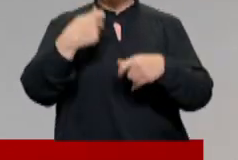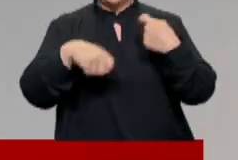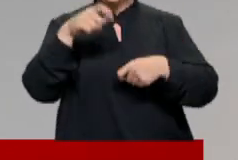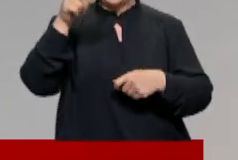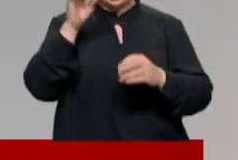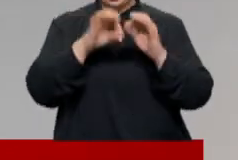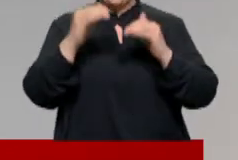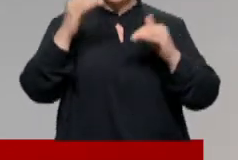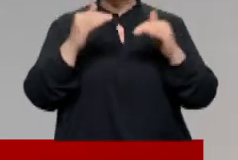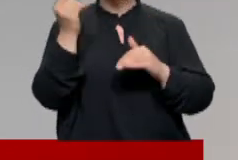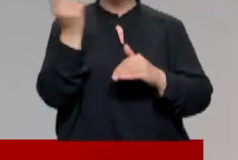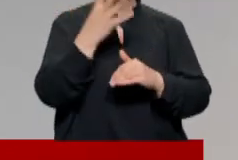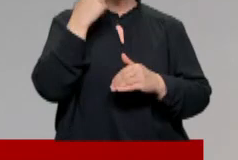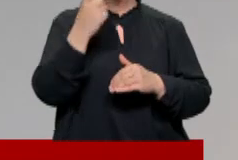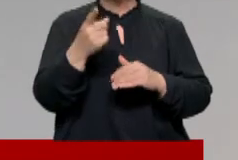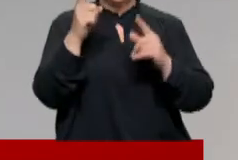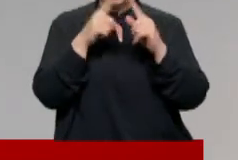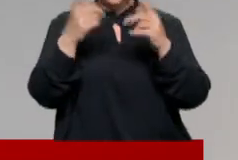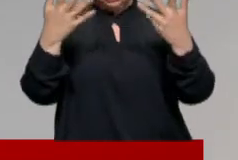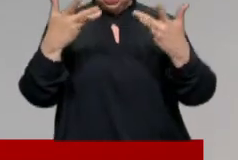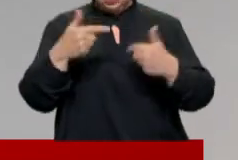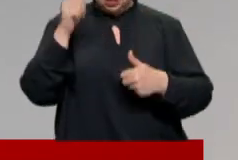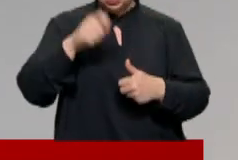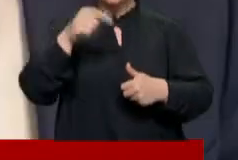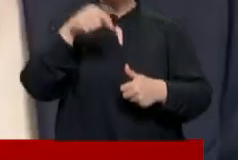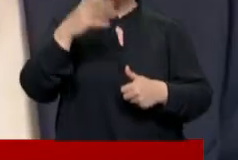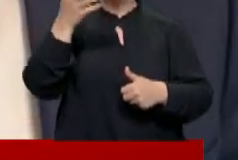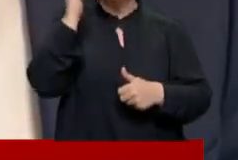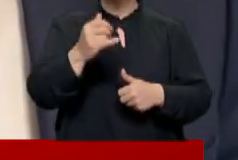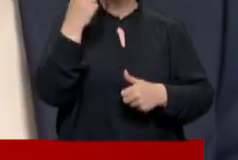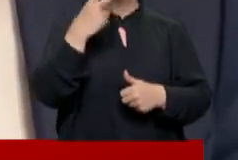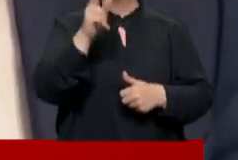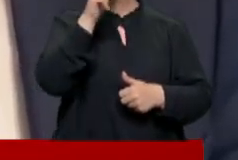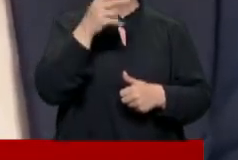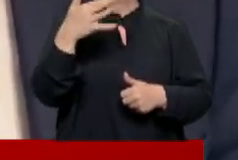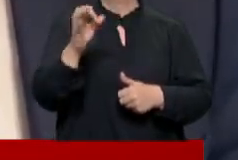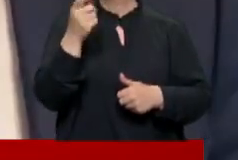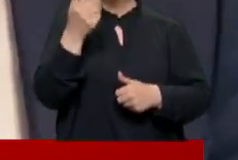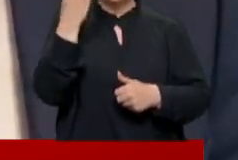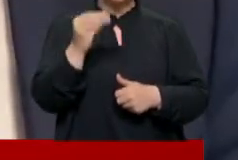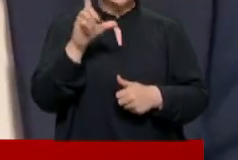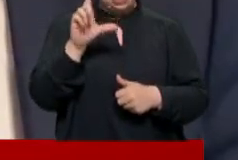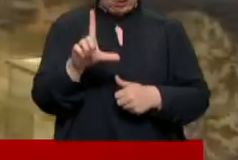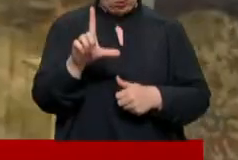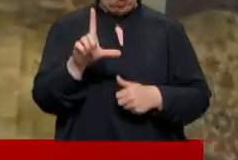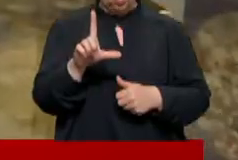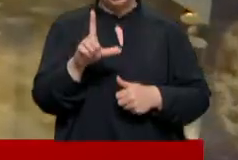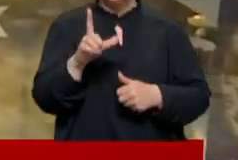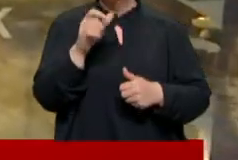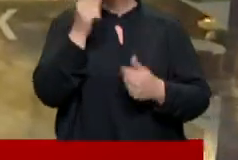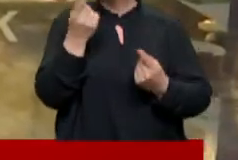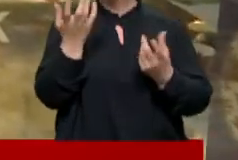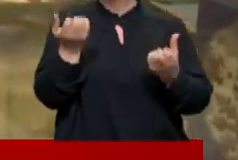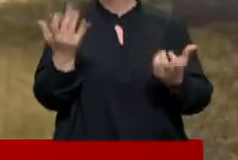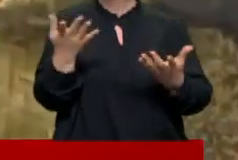Bankası'nın enflasyon rakamlarına göre hesaplansa bugün en az 2360 lira olması gerekiyor. Hiçbir şey